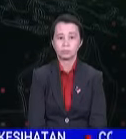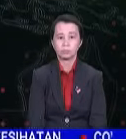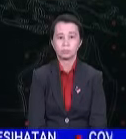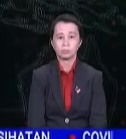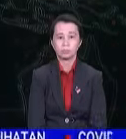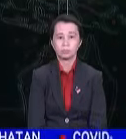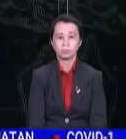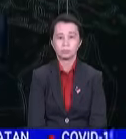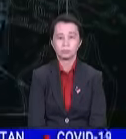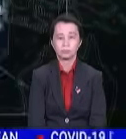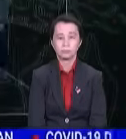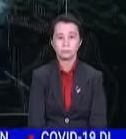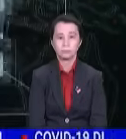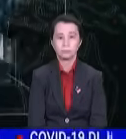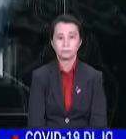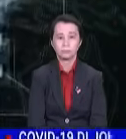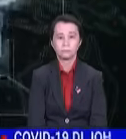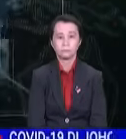akhir-akhir